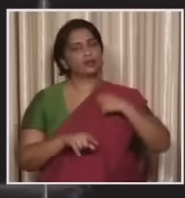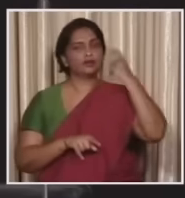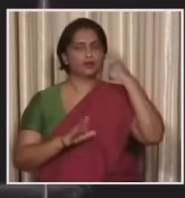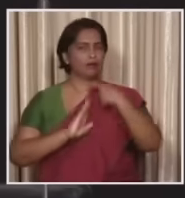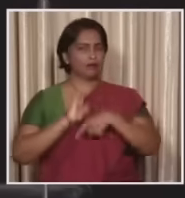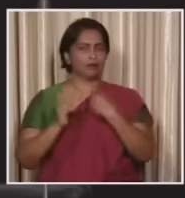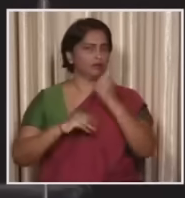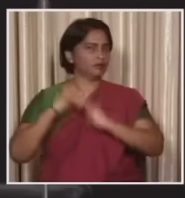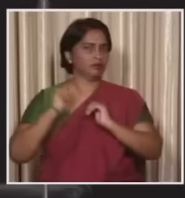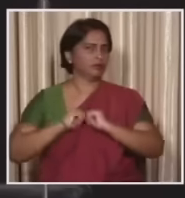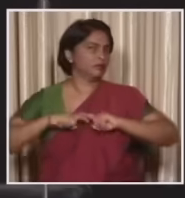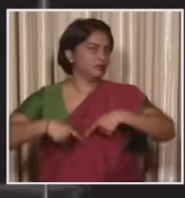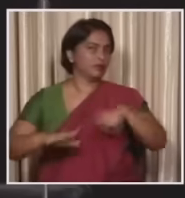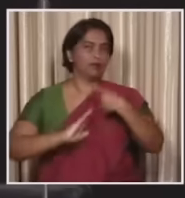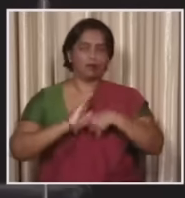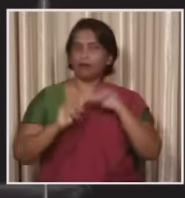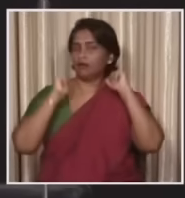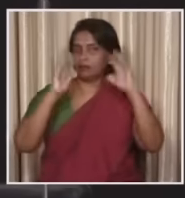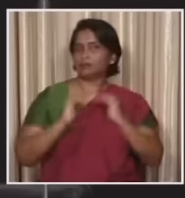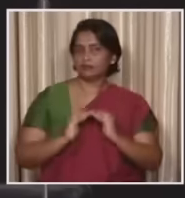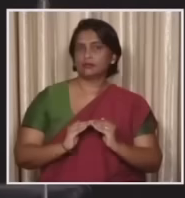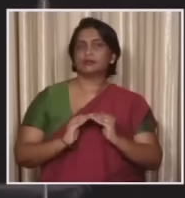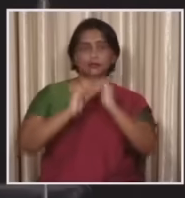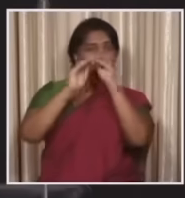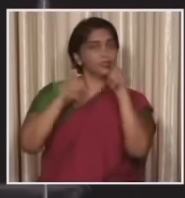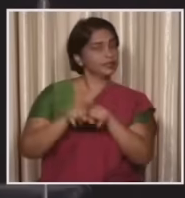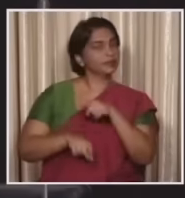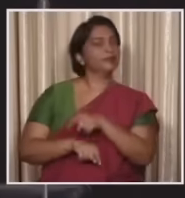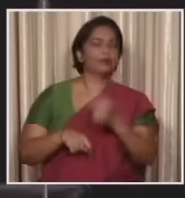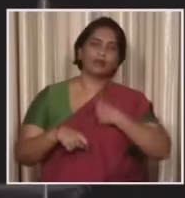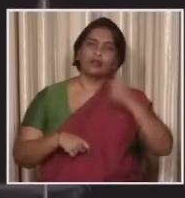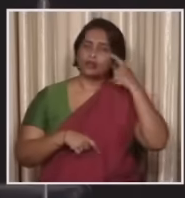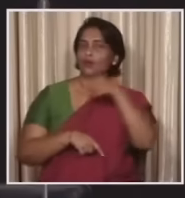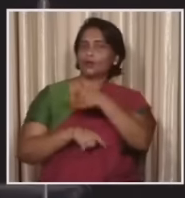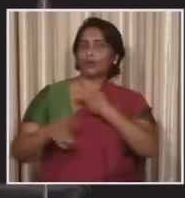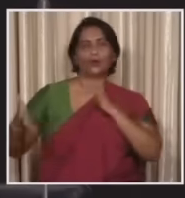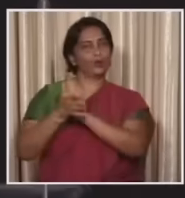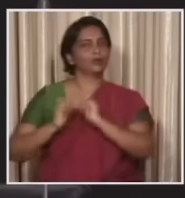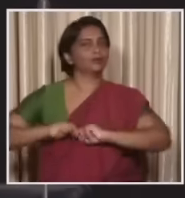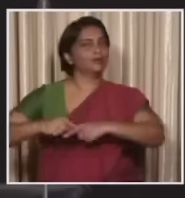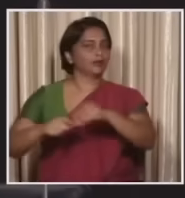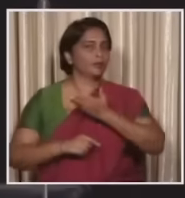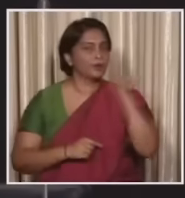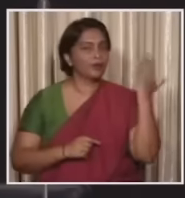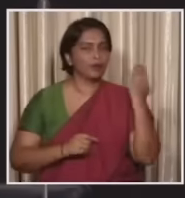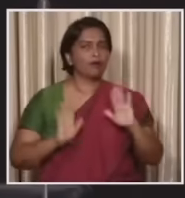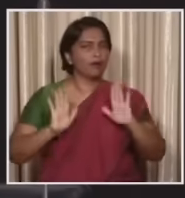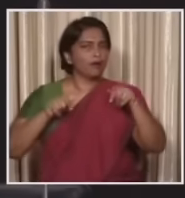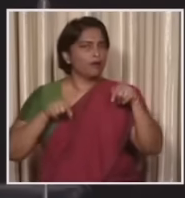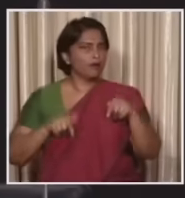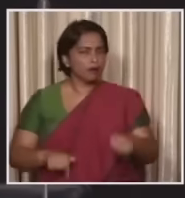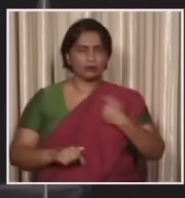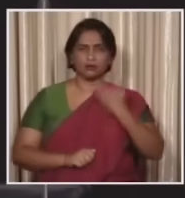ආර්ථික වැඩපිළිවෙලත් එක්ක එතුමා මේ රටේ යම් කිසි ස්ථාවරත්වයකට ගේනවත් එක්කලම අපි හිතුවා එතුමත් එක්කලා මේ ගමන යන්න පුළුවන් කියලා. හැබැයි දැන් අපිට